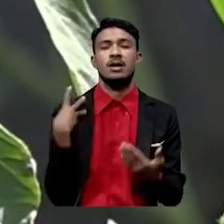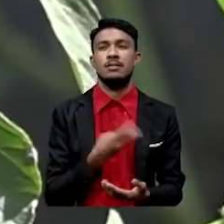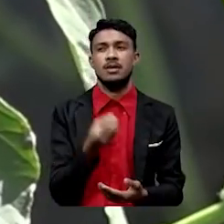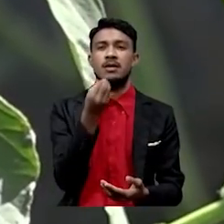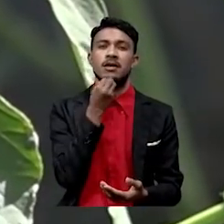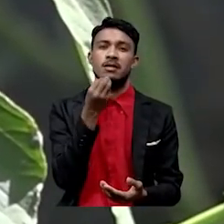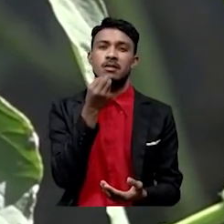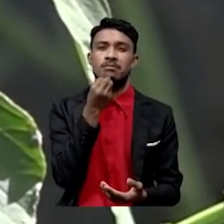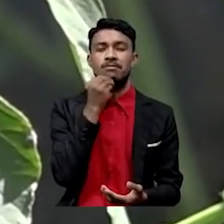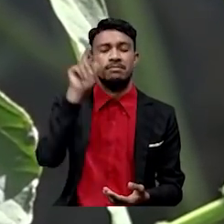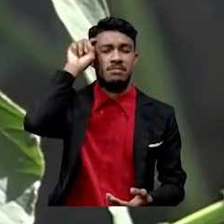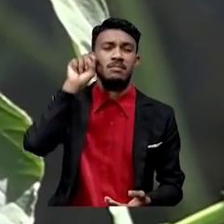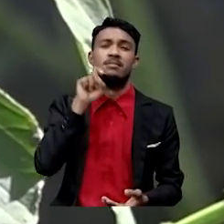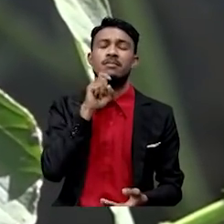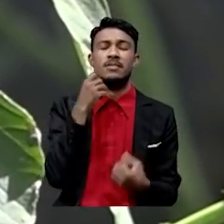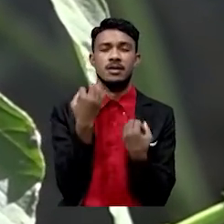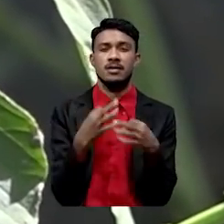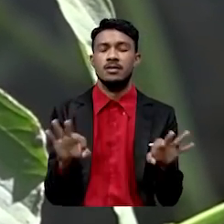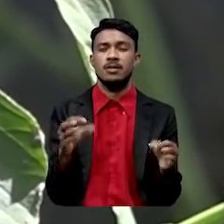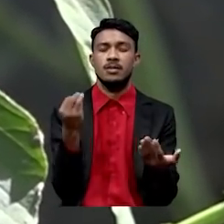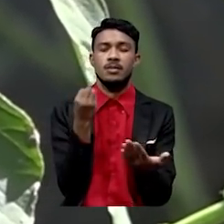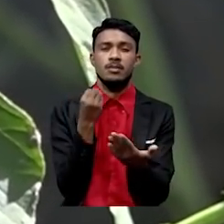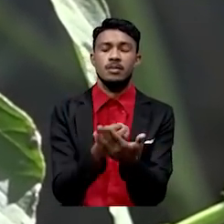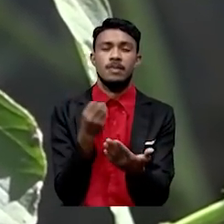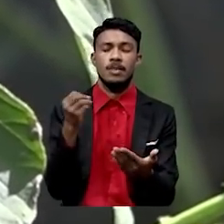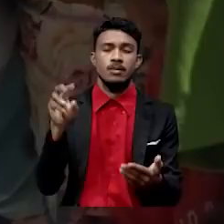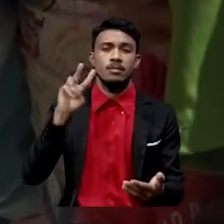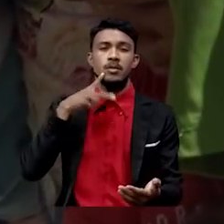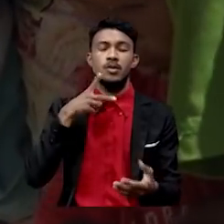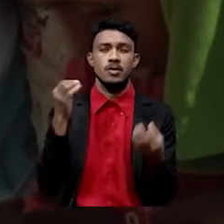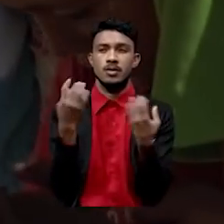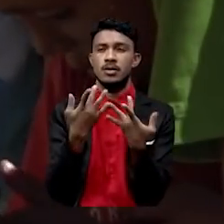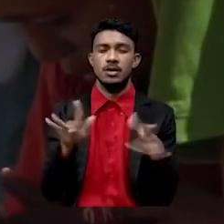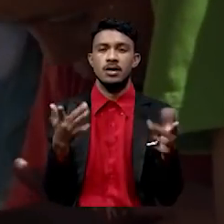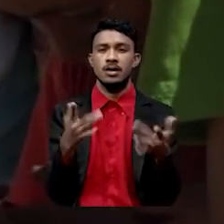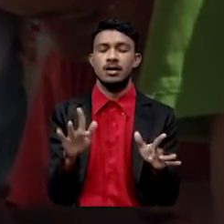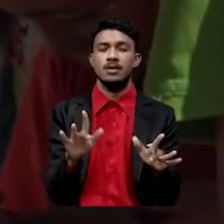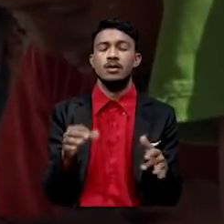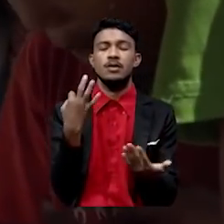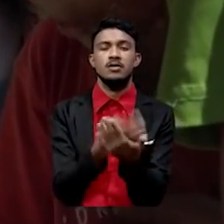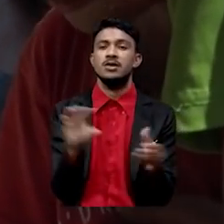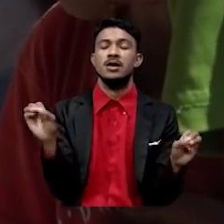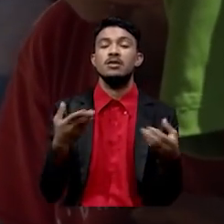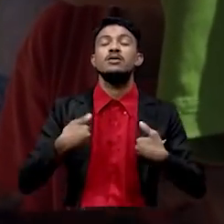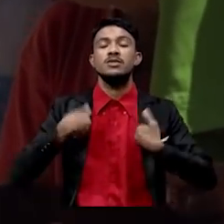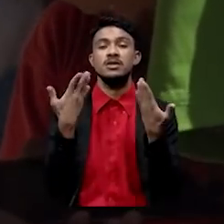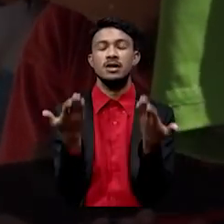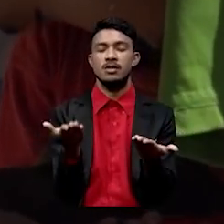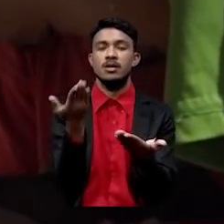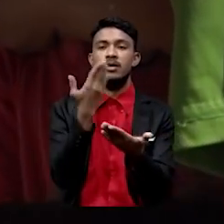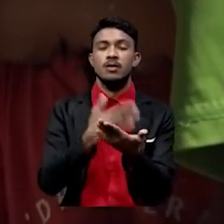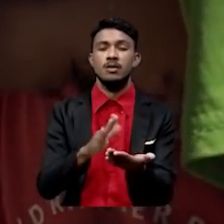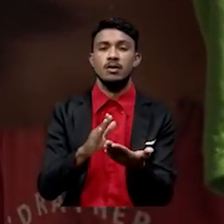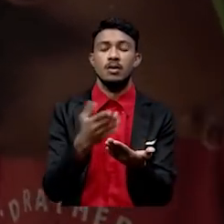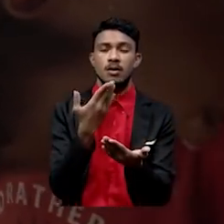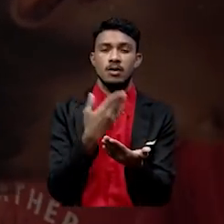marandet modal lah ya ona, tapi amin orang sangat latoh nanti hulat tanpa modal. Modal sefos di tanah fos mili mal bahar ular hawa